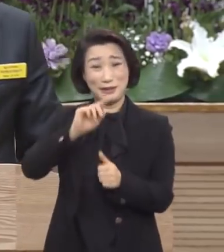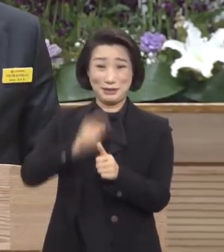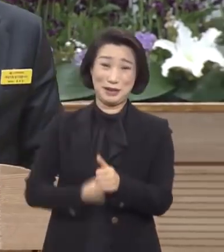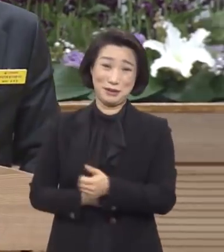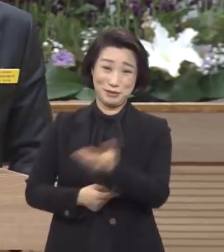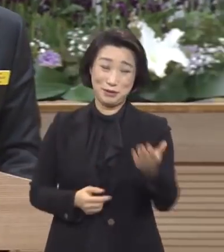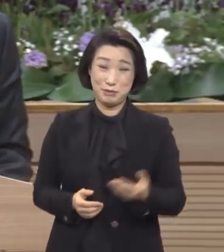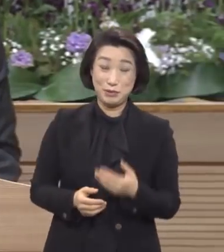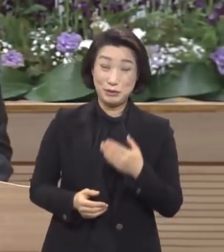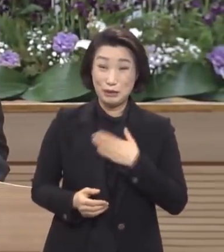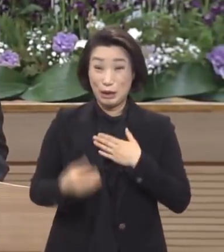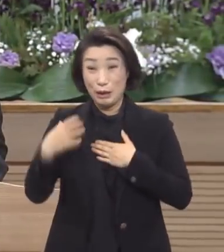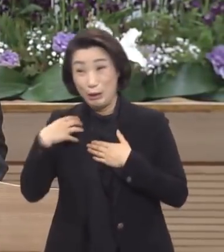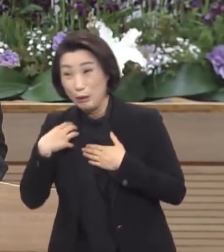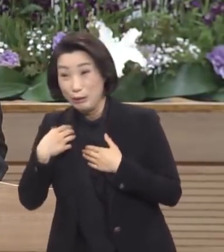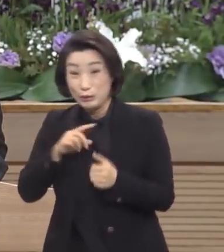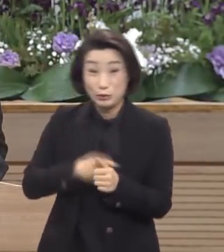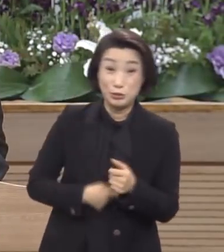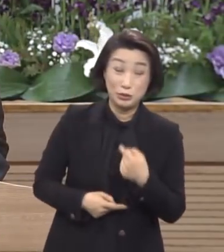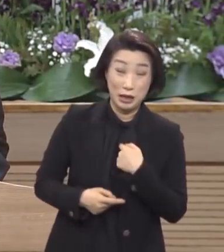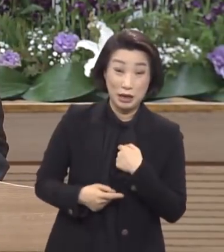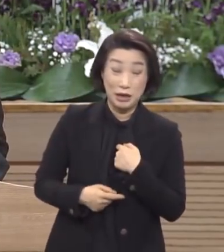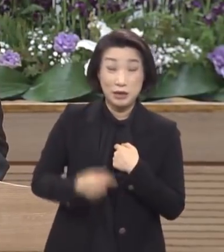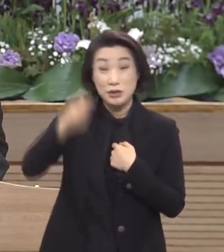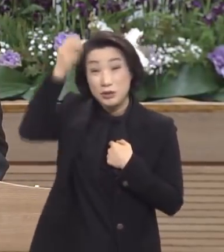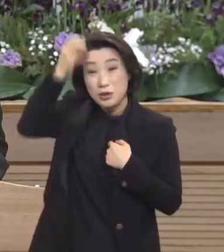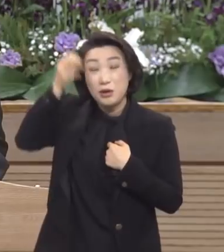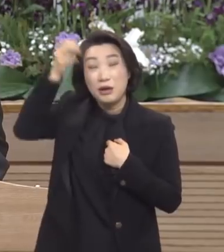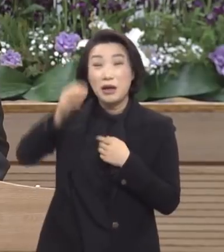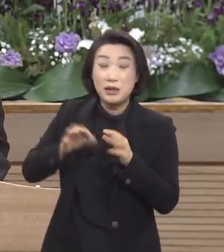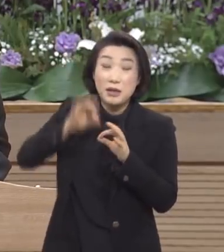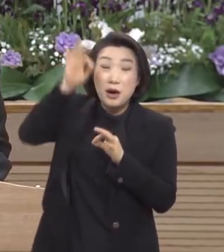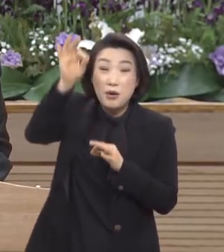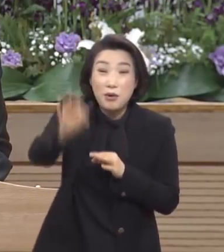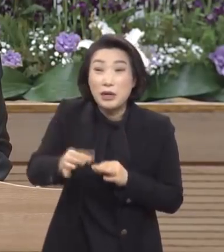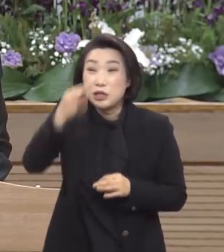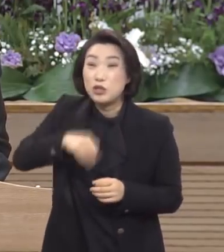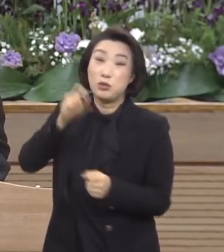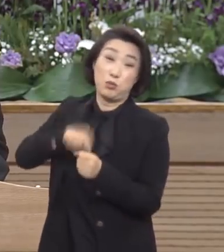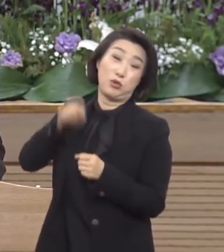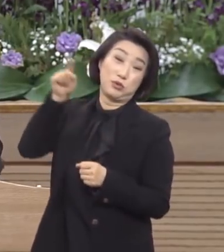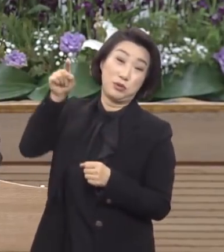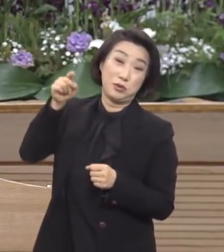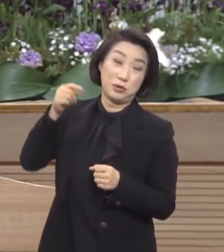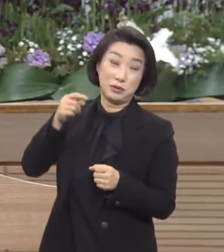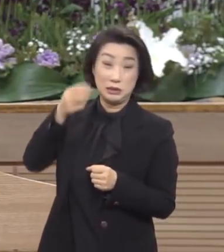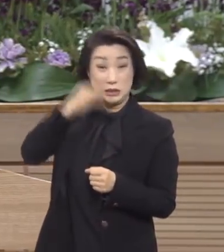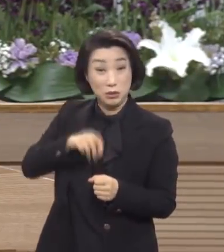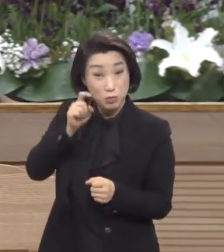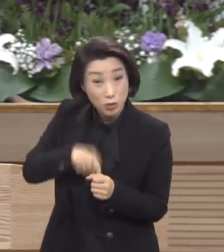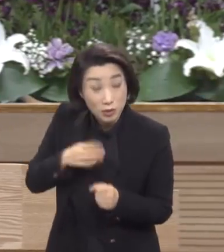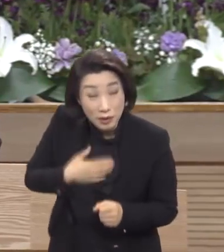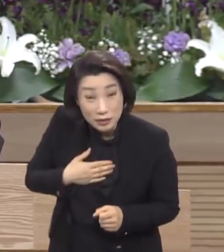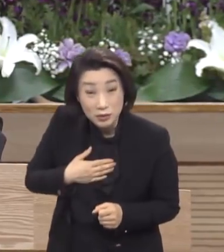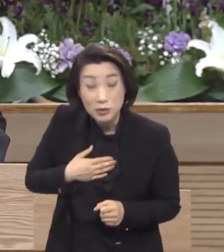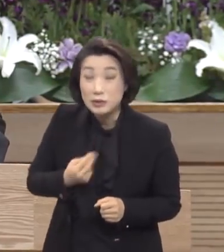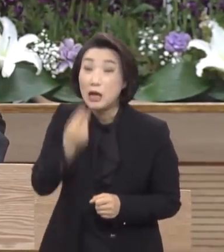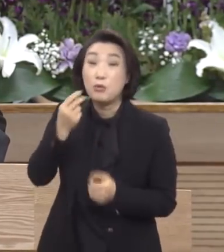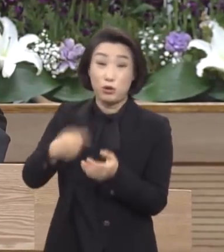응? 내가 스스로 영적인 영원한 신리를 위하여, 생명을